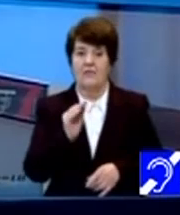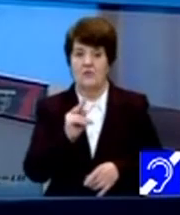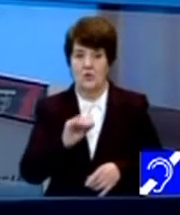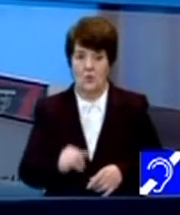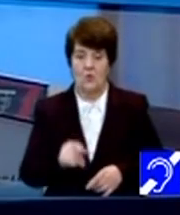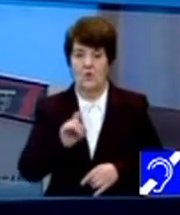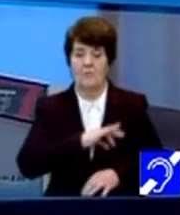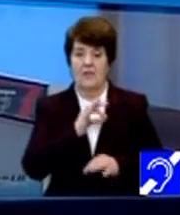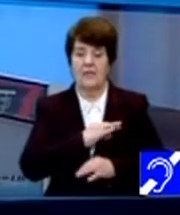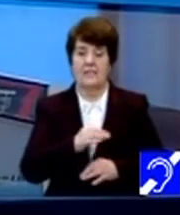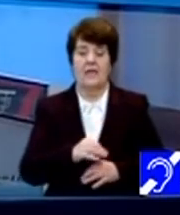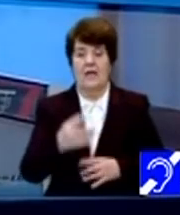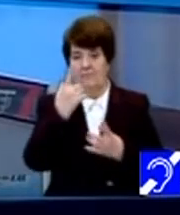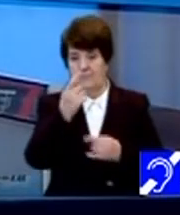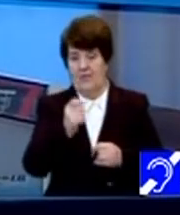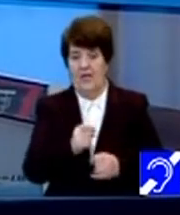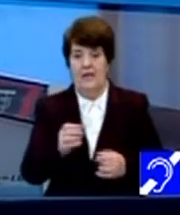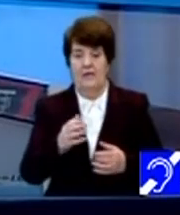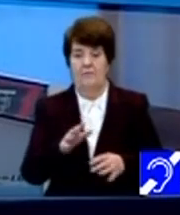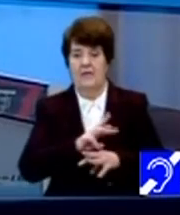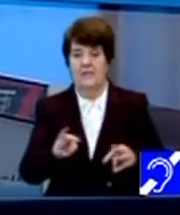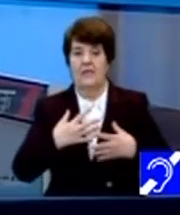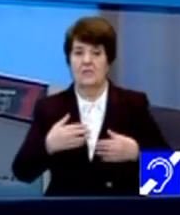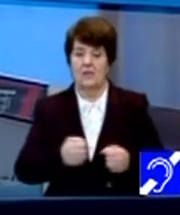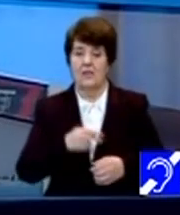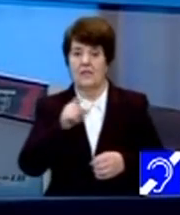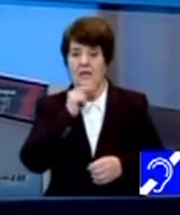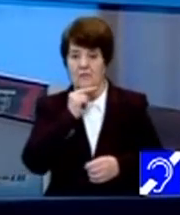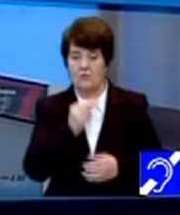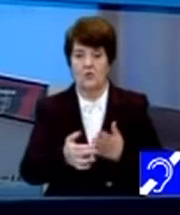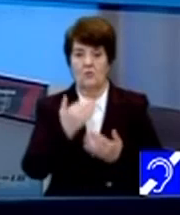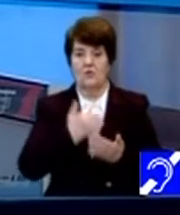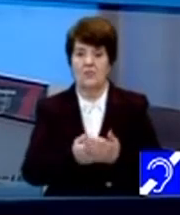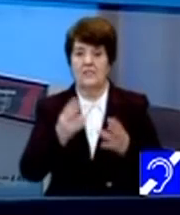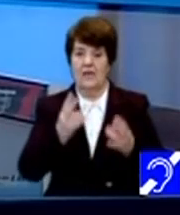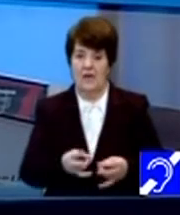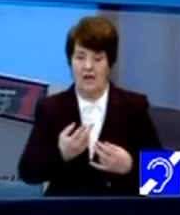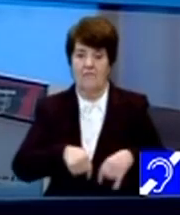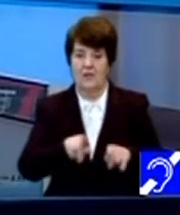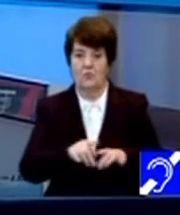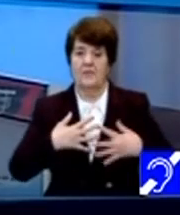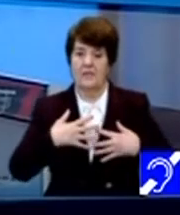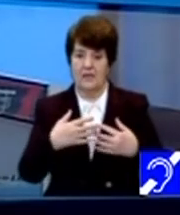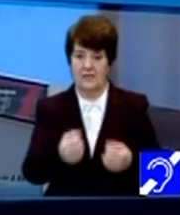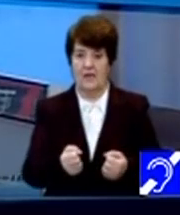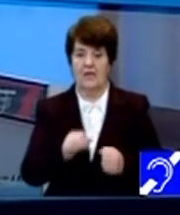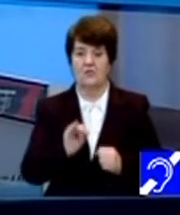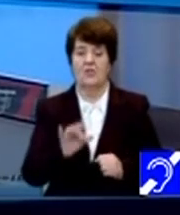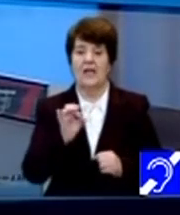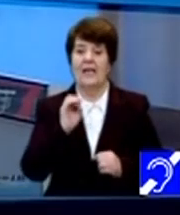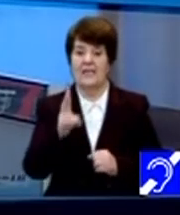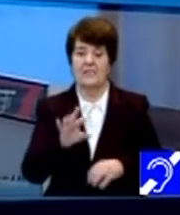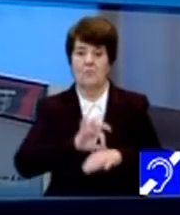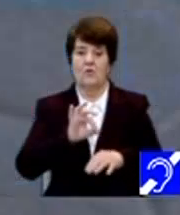viciu. Sunt datele alarmante ale Ministerului Sănătății. Specialiștii atrag atenția asupra consecințelor grave ale tutunului asupra sănătății